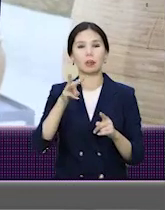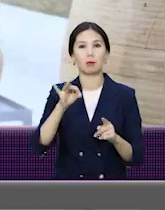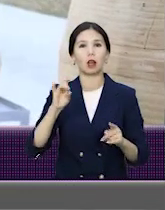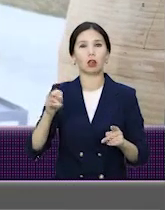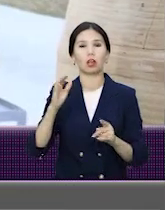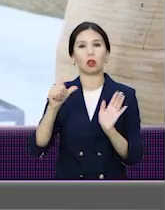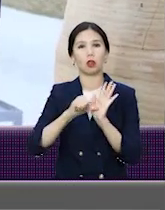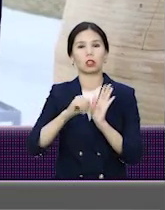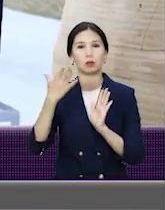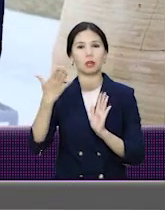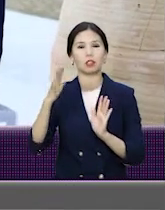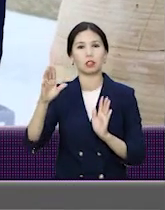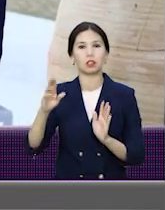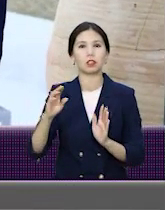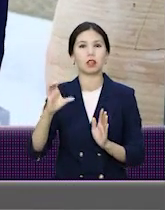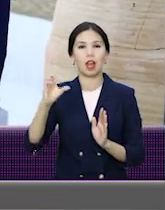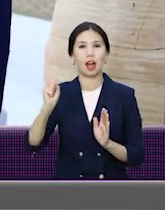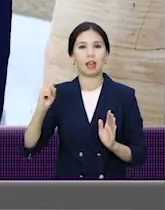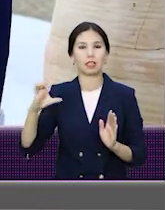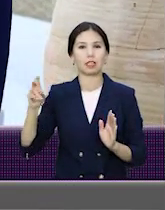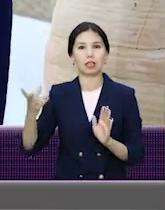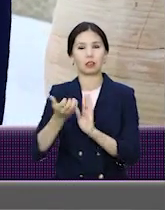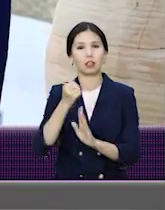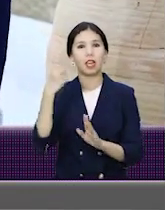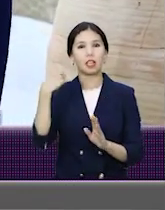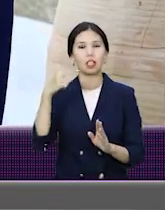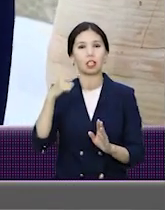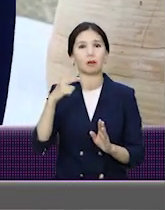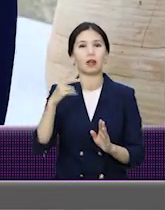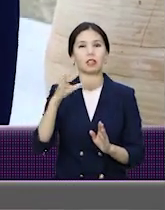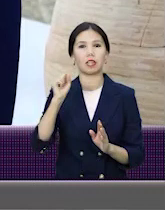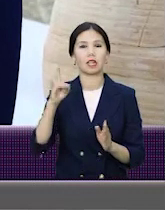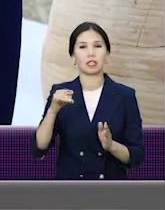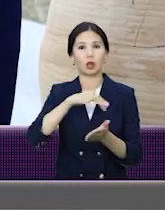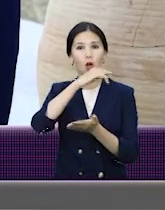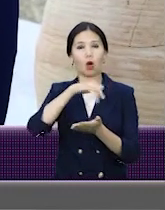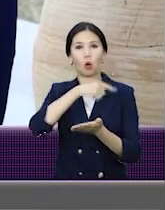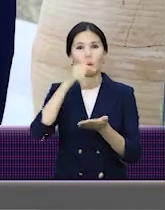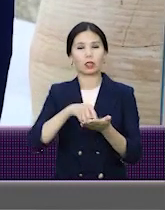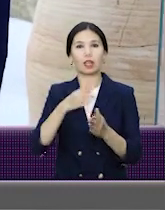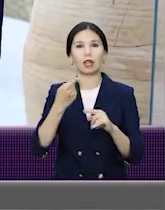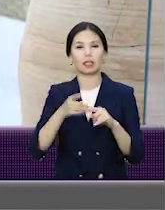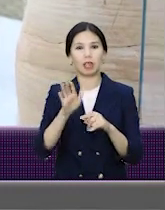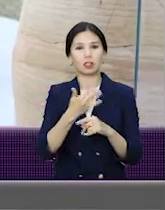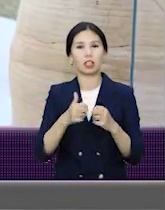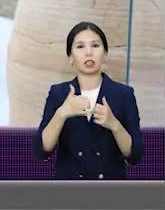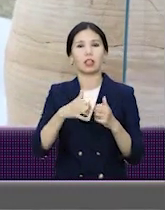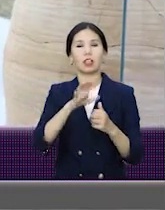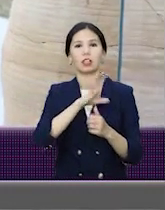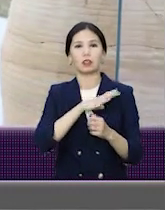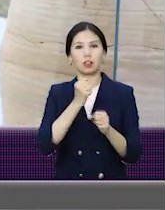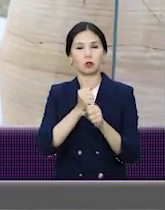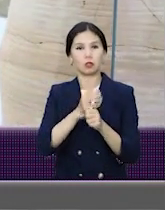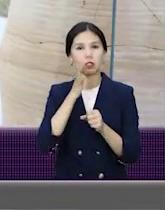oldingi 6-5 asrdan tortib to 20 asrning o'rtalarigacha bu yerda to'xtovsiz, uzluksiz hayot